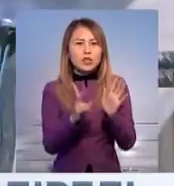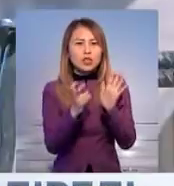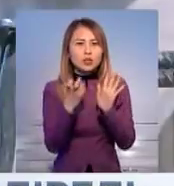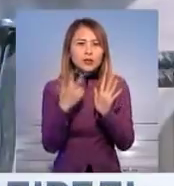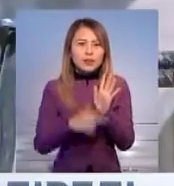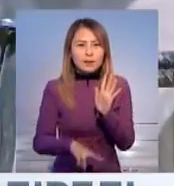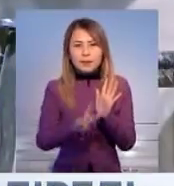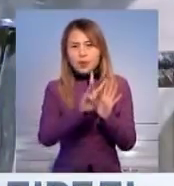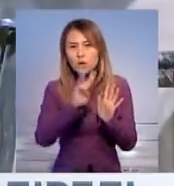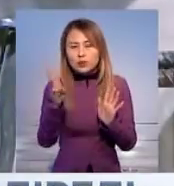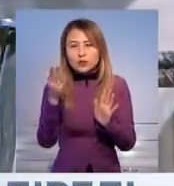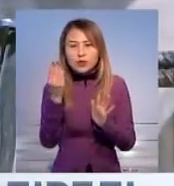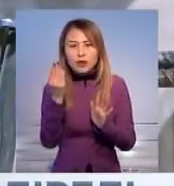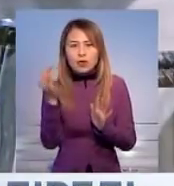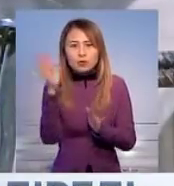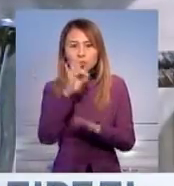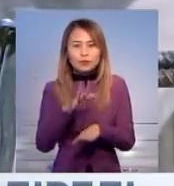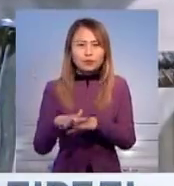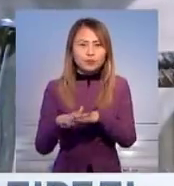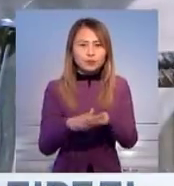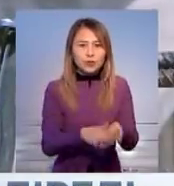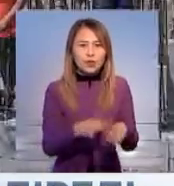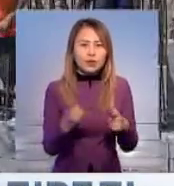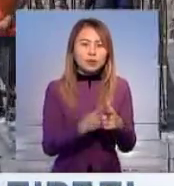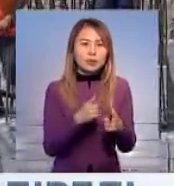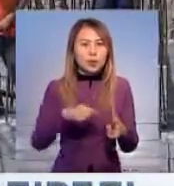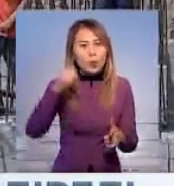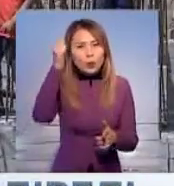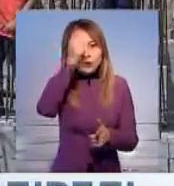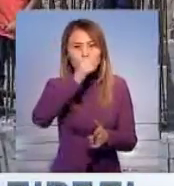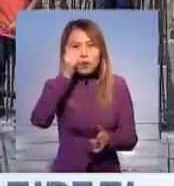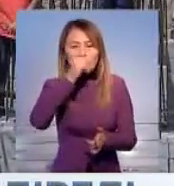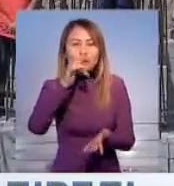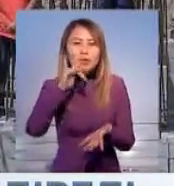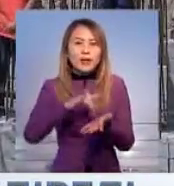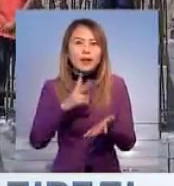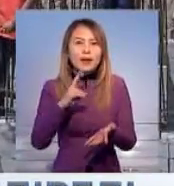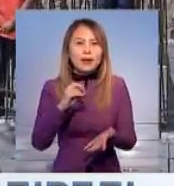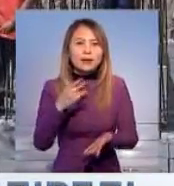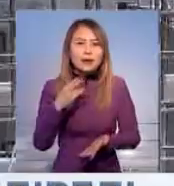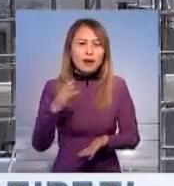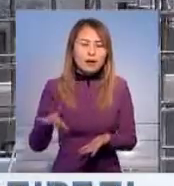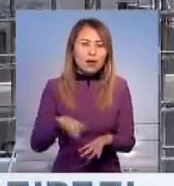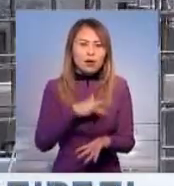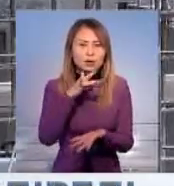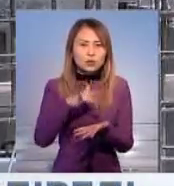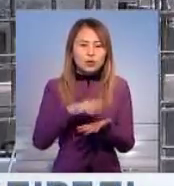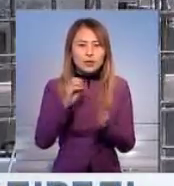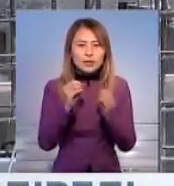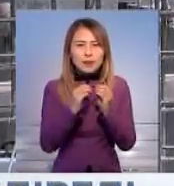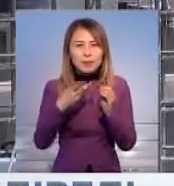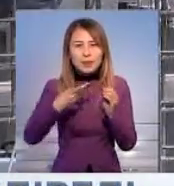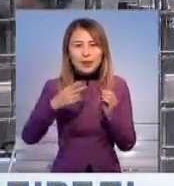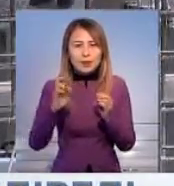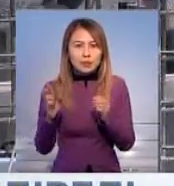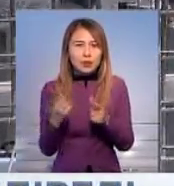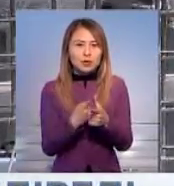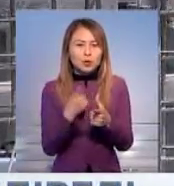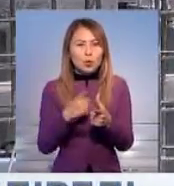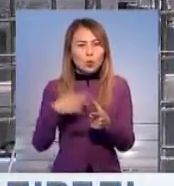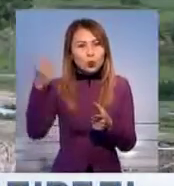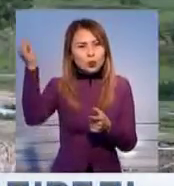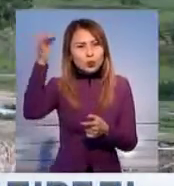тарапынан 280 миллион теңге қаржы бөлінген. Сонымен қатар биыл аудан орталығы Ленгер қаласында қуаттылығы 10 мегаватт болатын күн